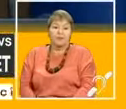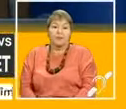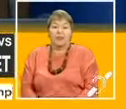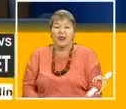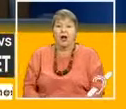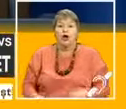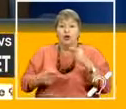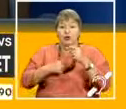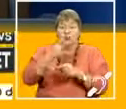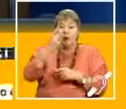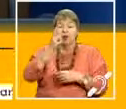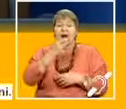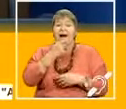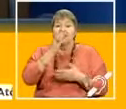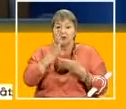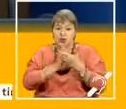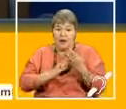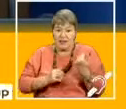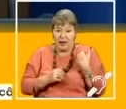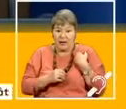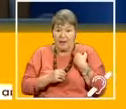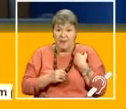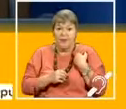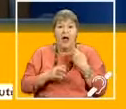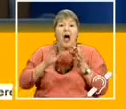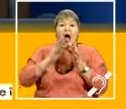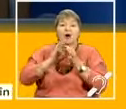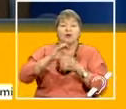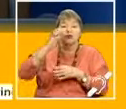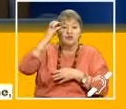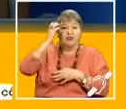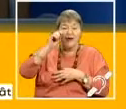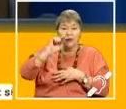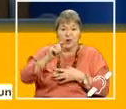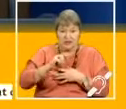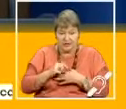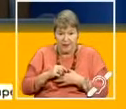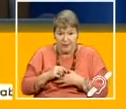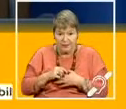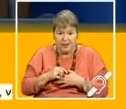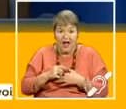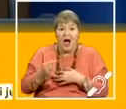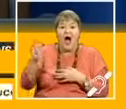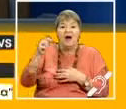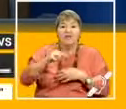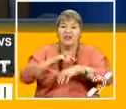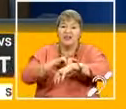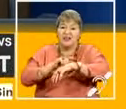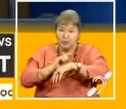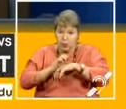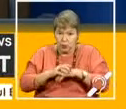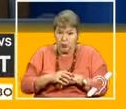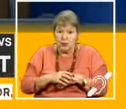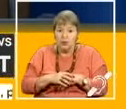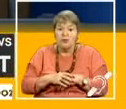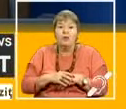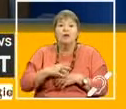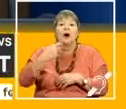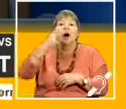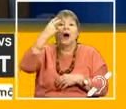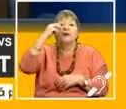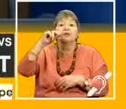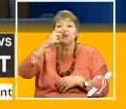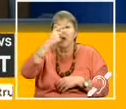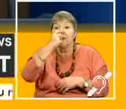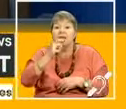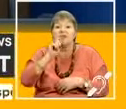După un an și jumătate în fruntea acestui guvern, a venit timpul să anunț demisia